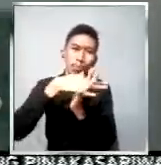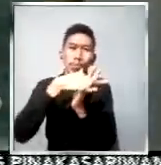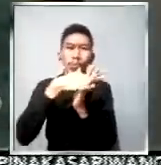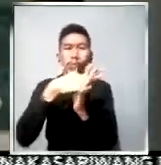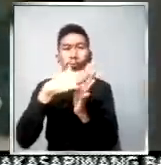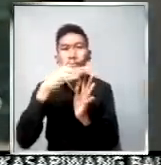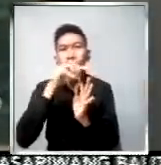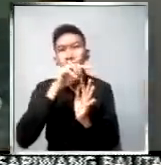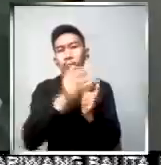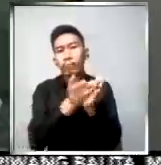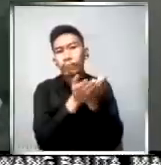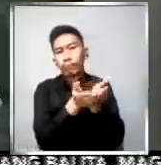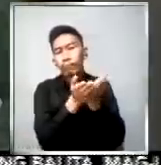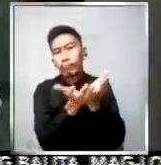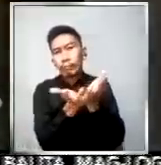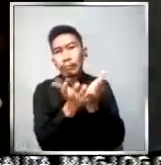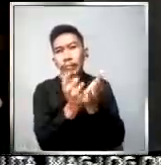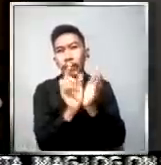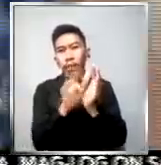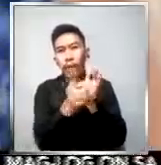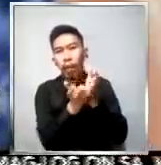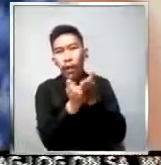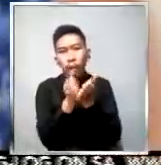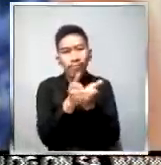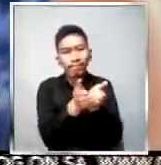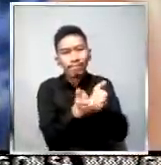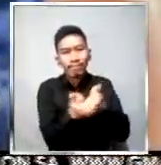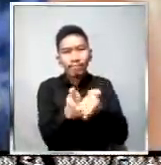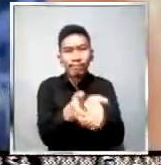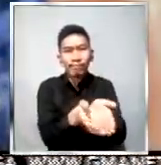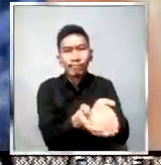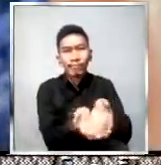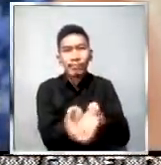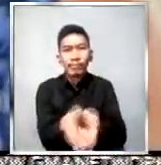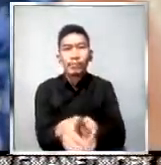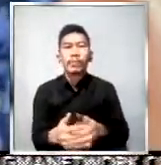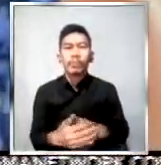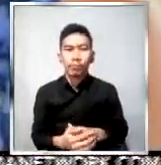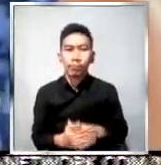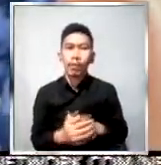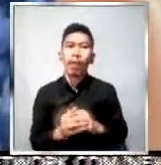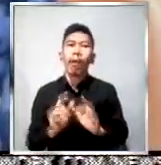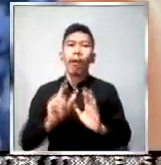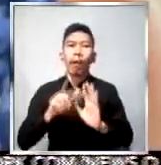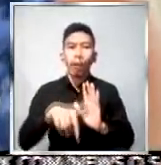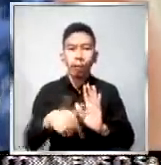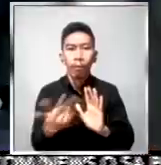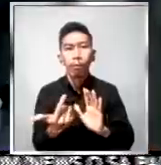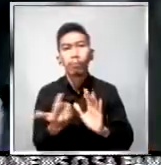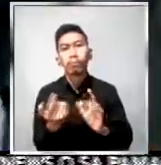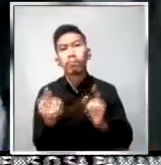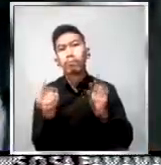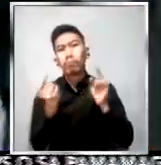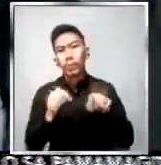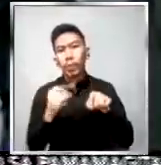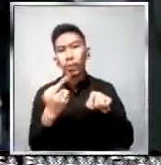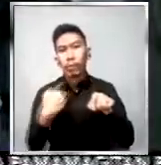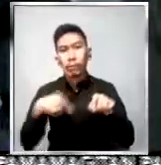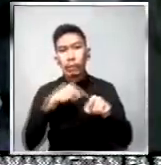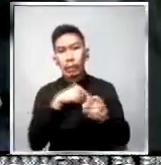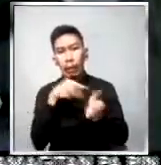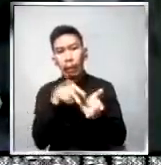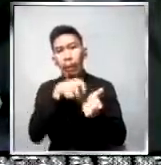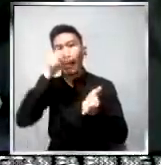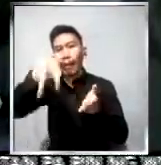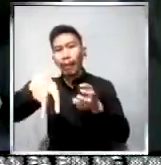tuloy-tuloy ng lumubog yung barko. Yung paglubog, saka lang kami talunan. May lumubog ding